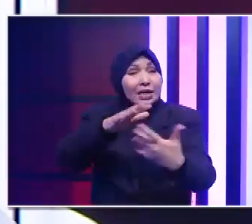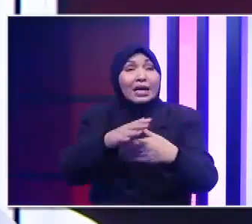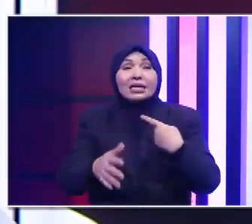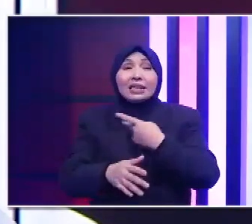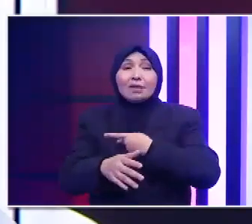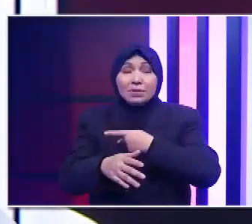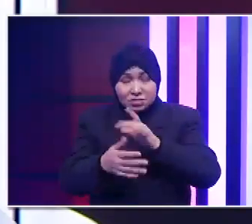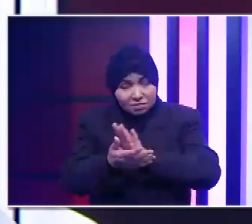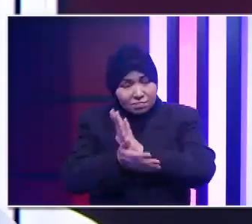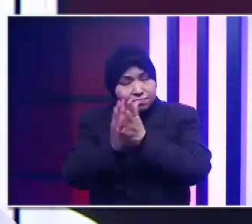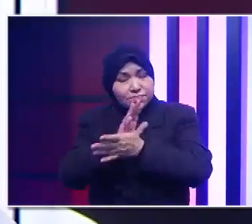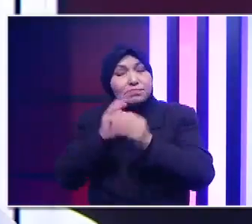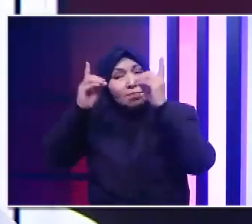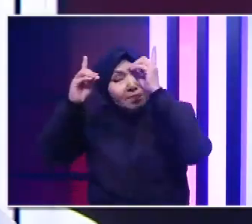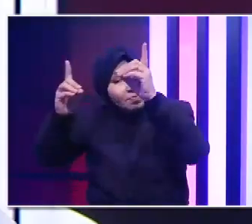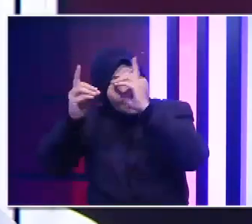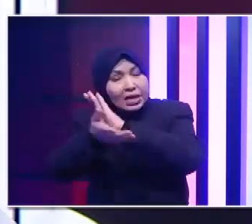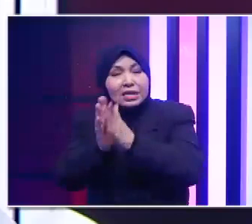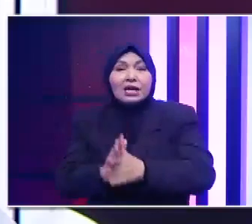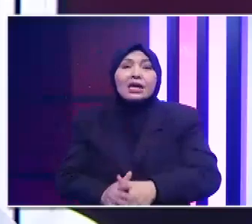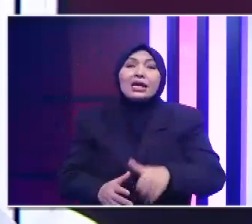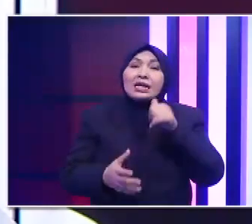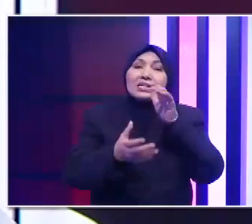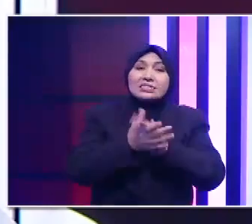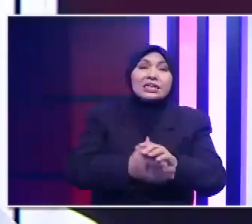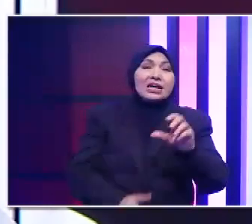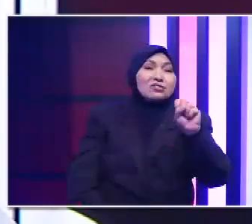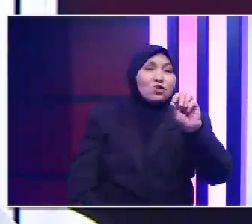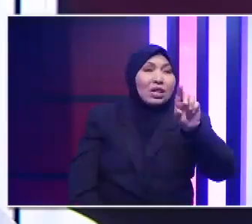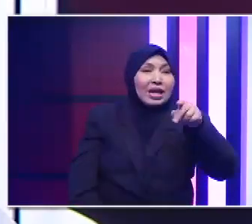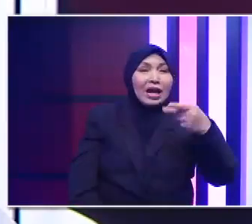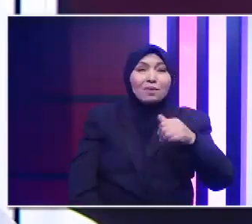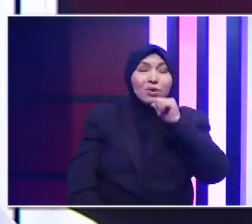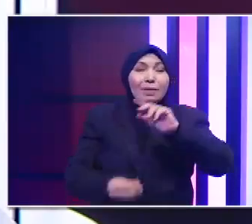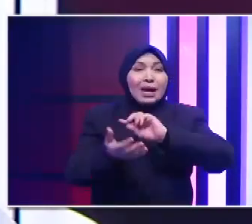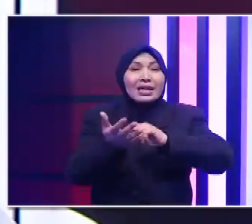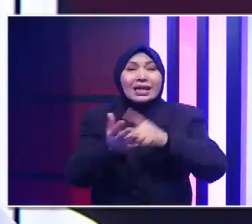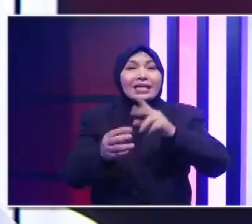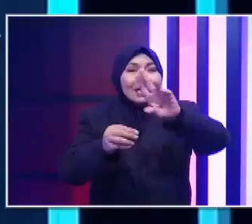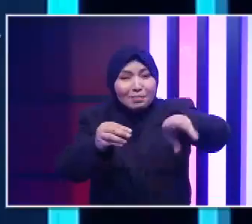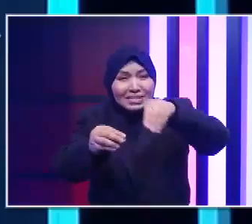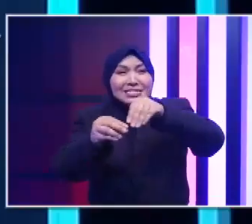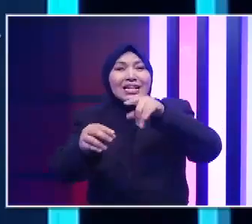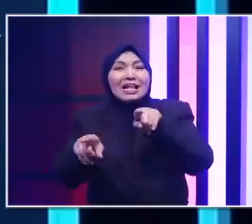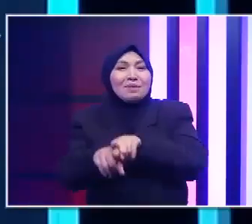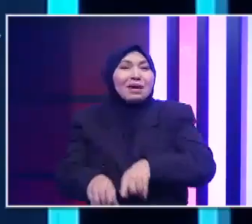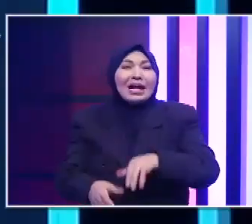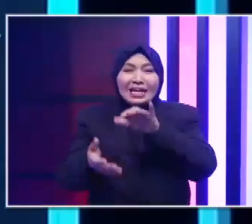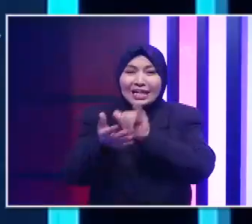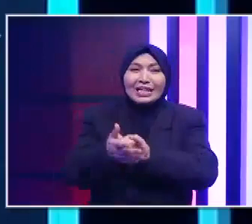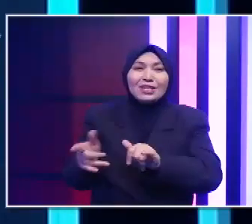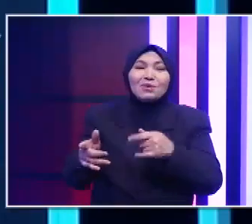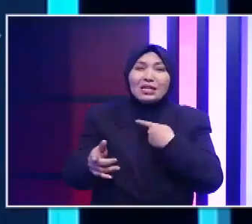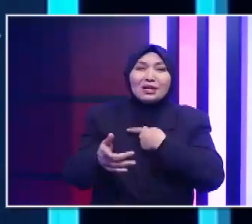ketik ini dia supaya menjadi istri yang Soalnya ada menemukan mesti tambahlah ah ah ah pintu